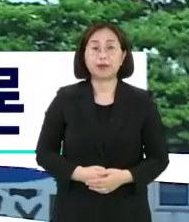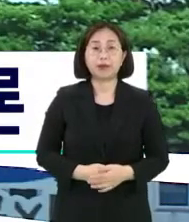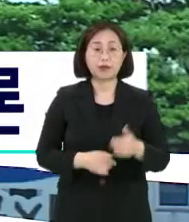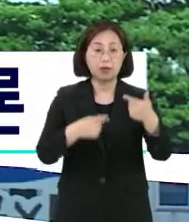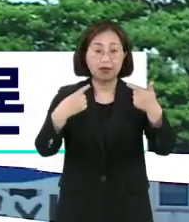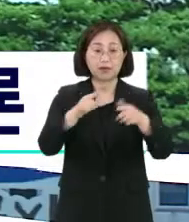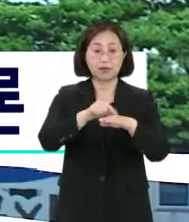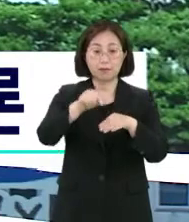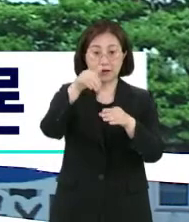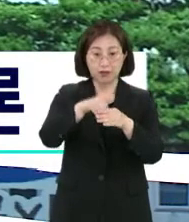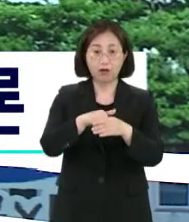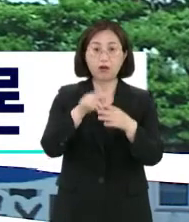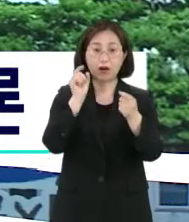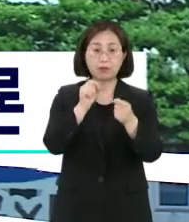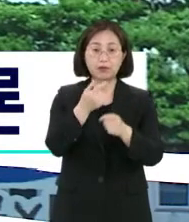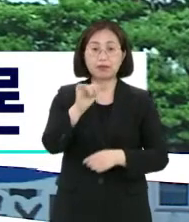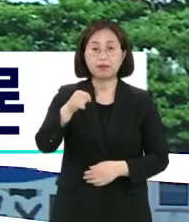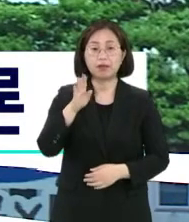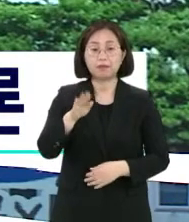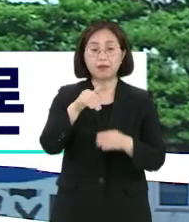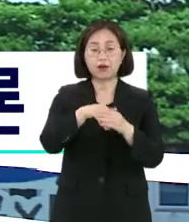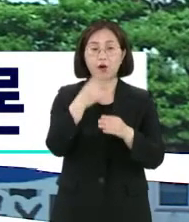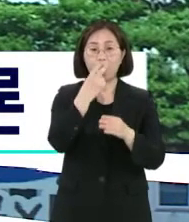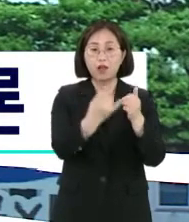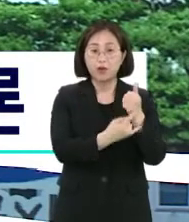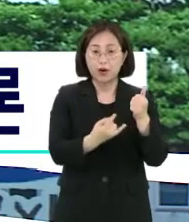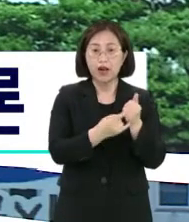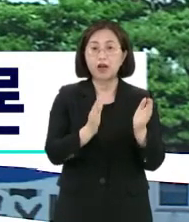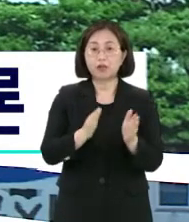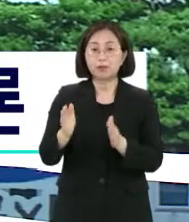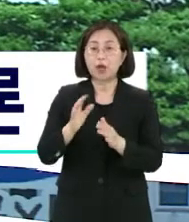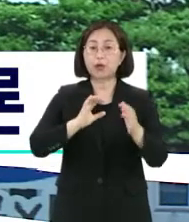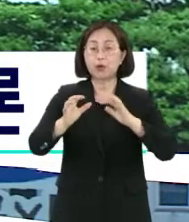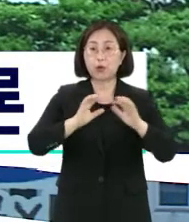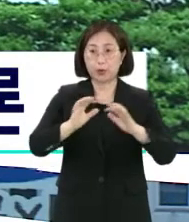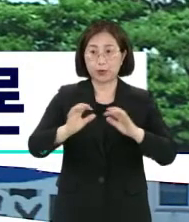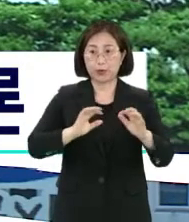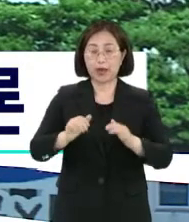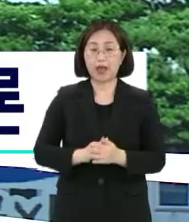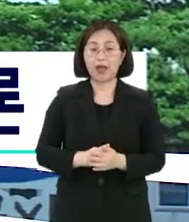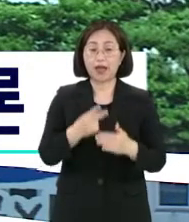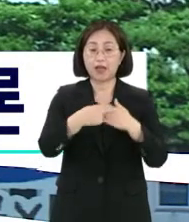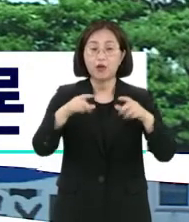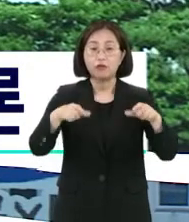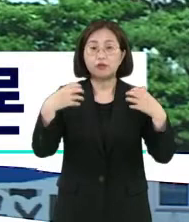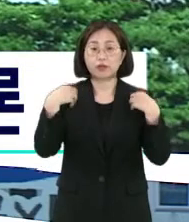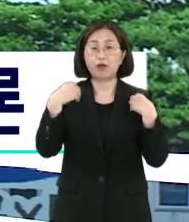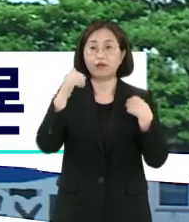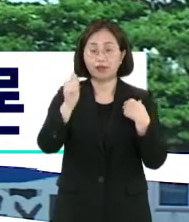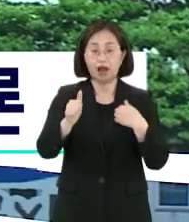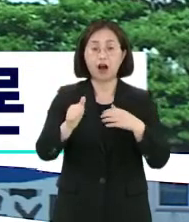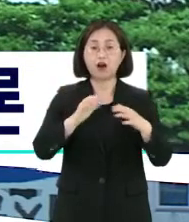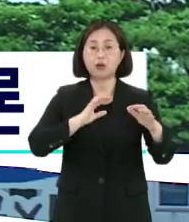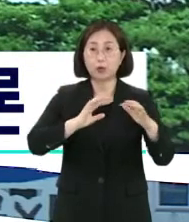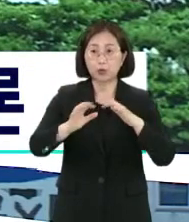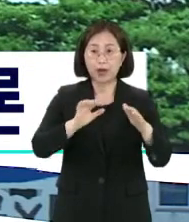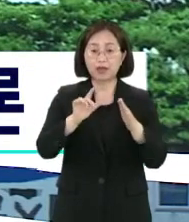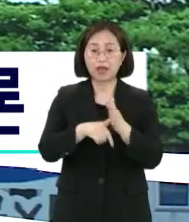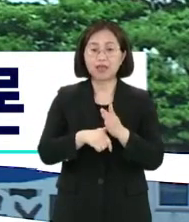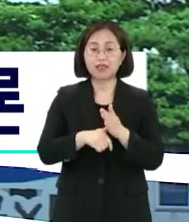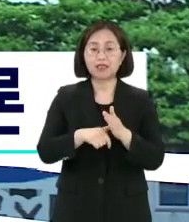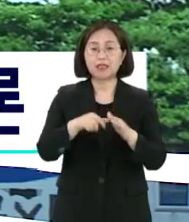6.1 지방선거를 앞두고 TJB와 선관위가 마련한 후보자 토론회, 대덕구청장 토론회엔 지역화폐 대덕 1호음을 놓고